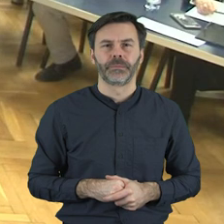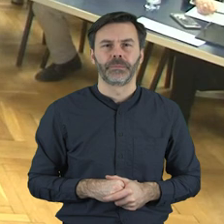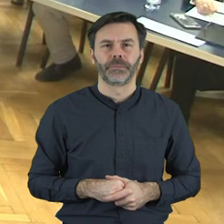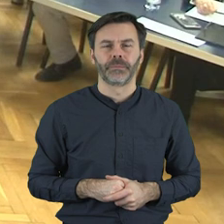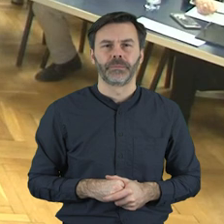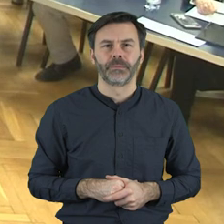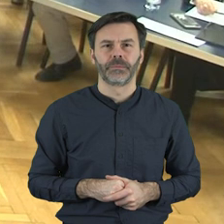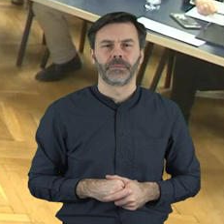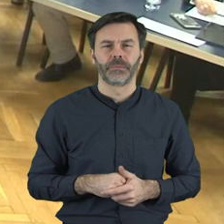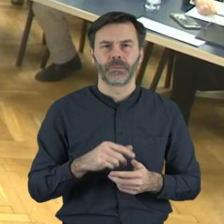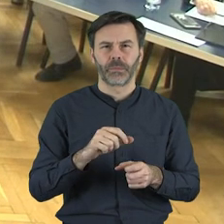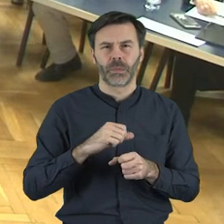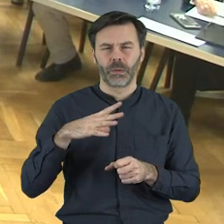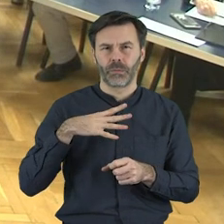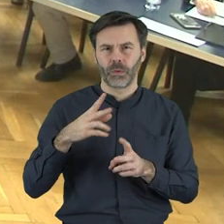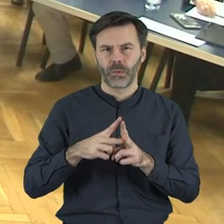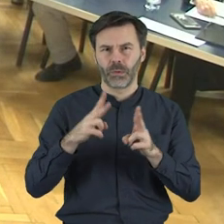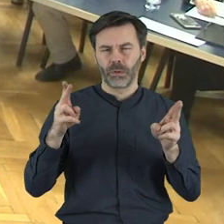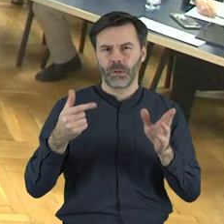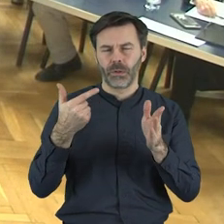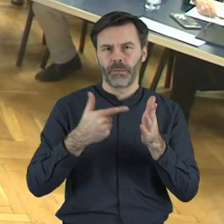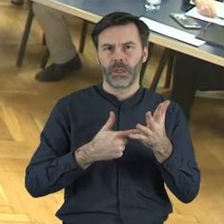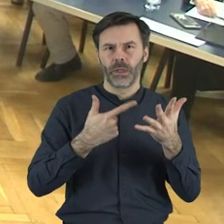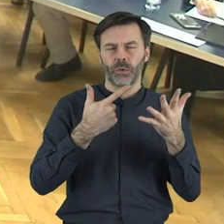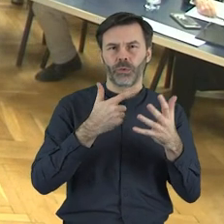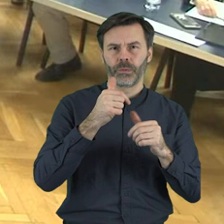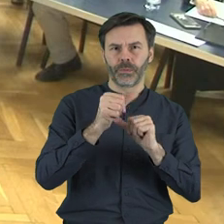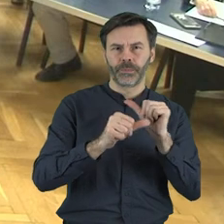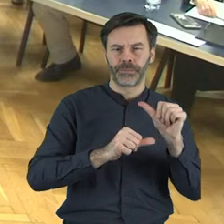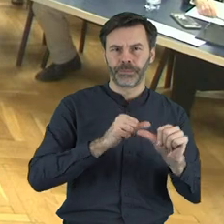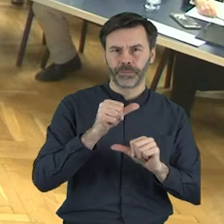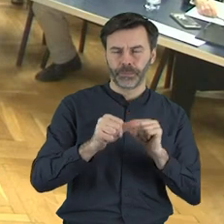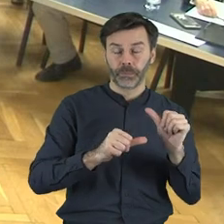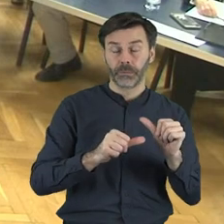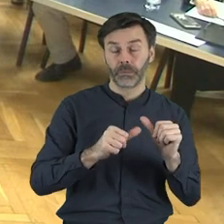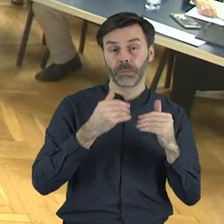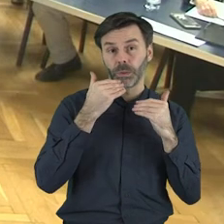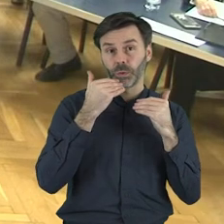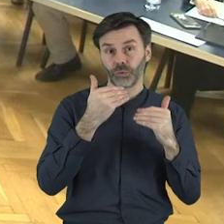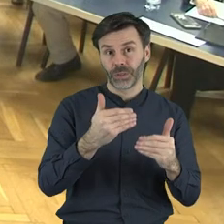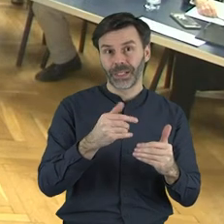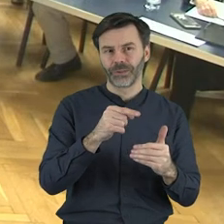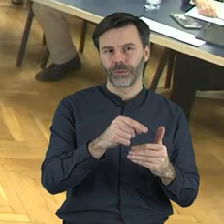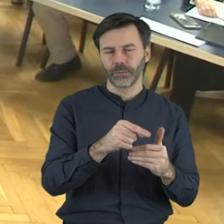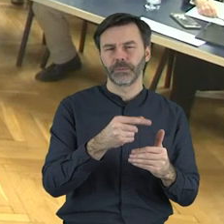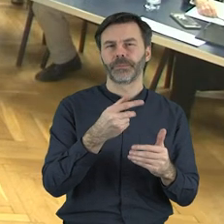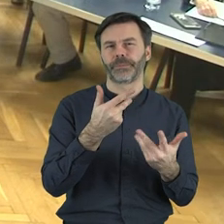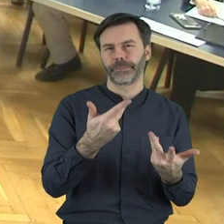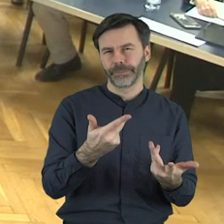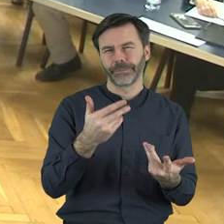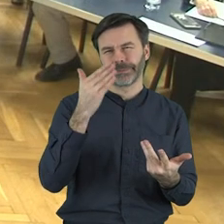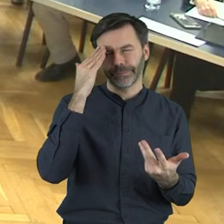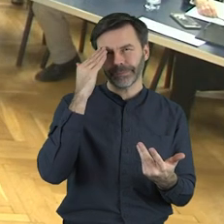roku gwarancją tego, że wyspecjalizowany podmiot dysponujący sprzętem